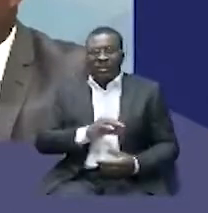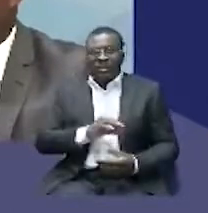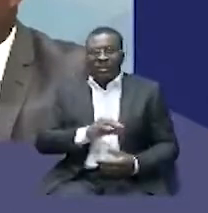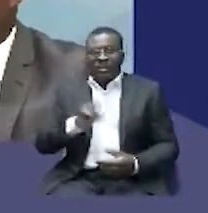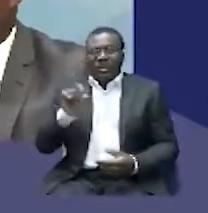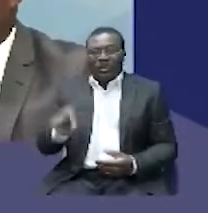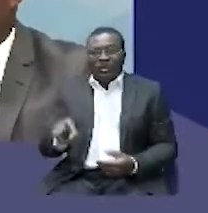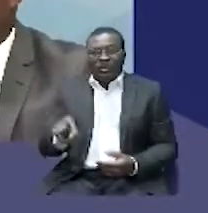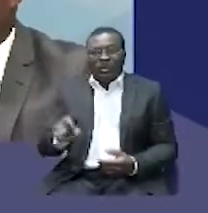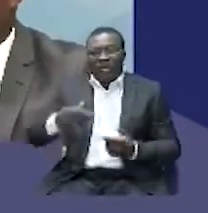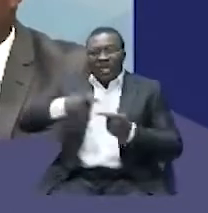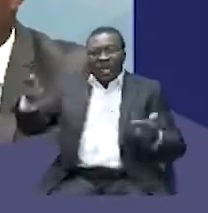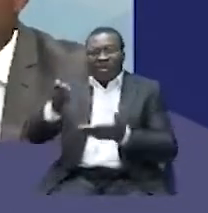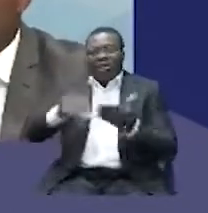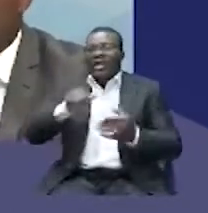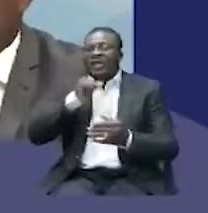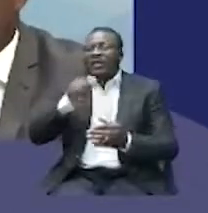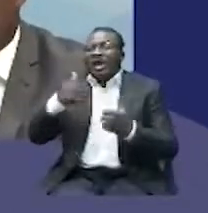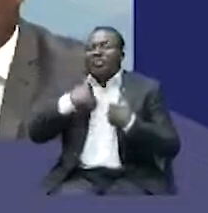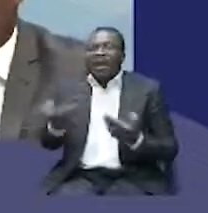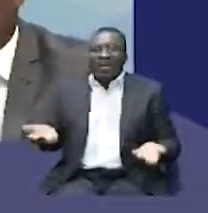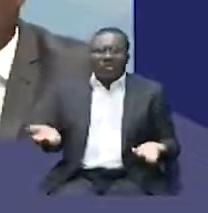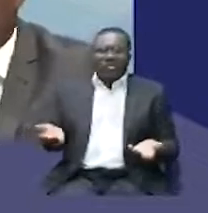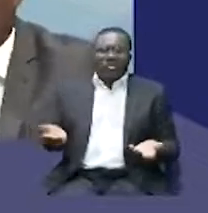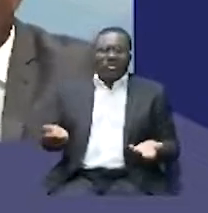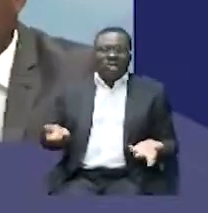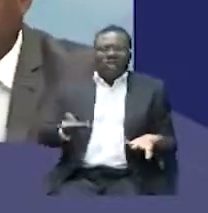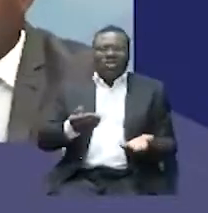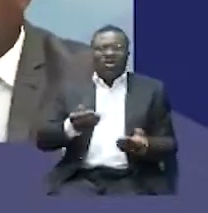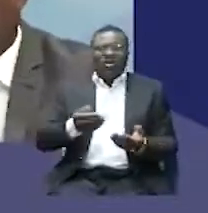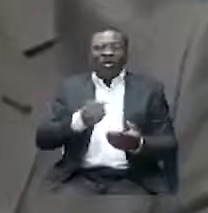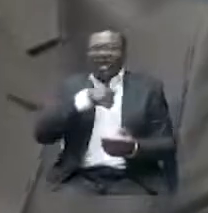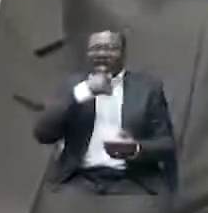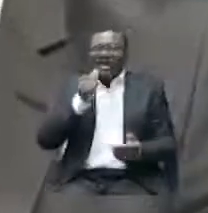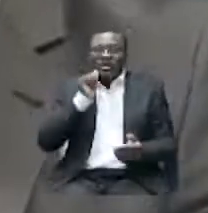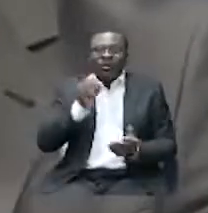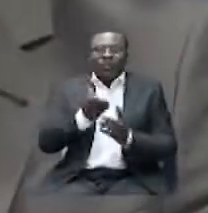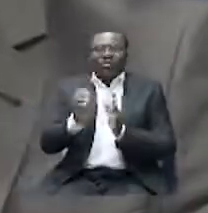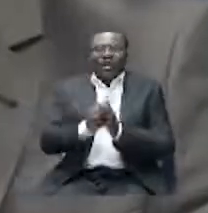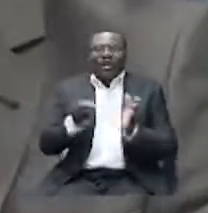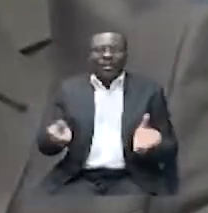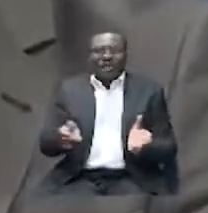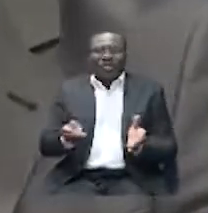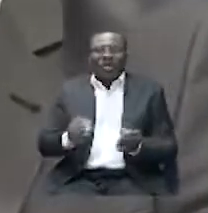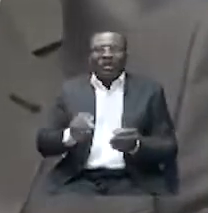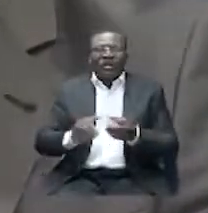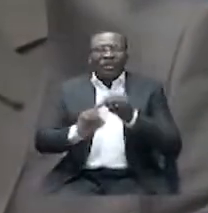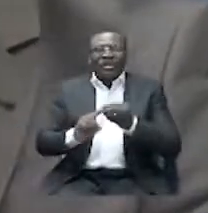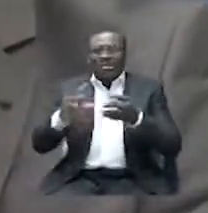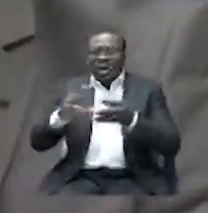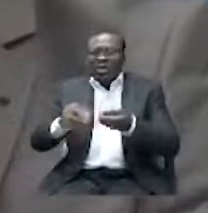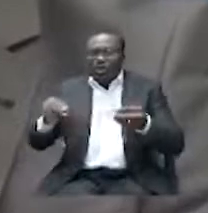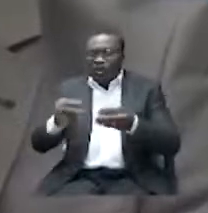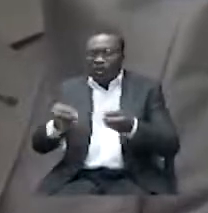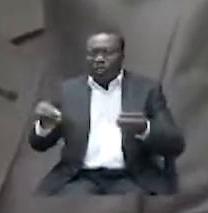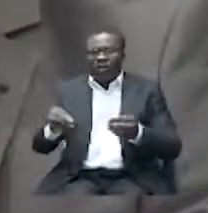et que la grande partie n'a pas. Dans le secteur agricole, par exemple, un secteur que vous avez pratiqué et que vous connaissez, notamment par rapport au coton et aux